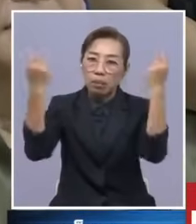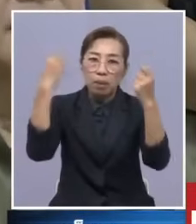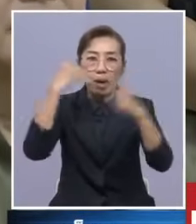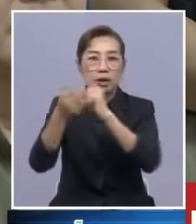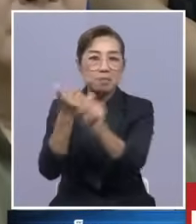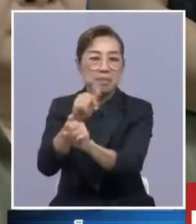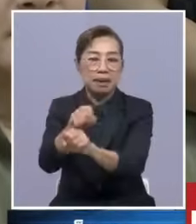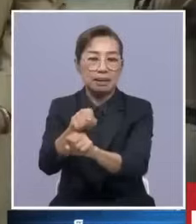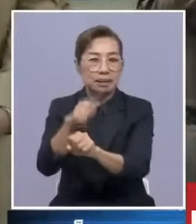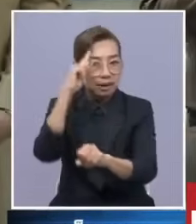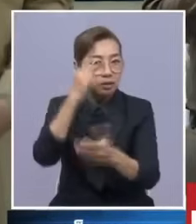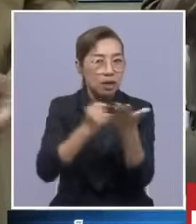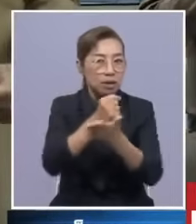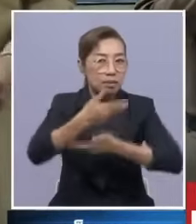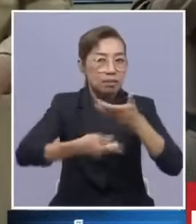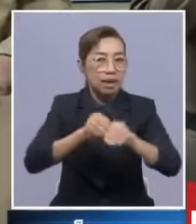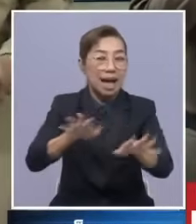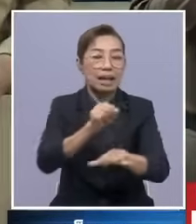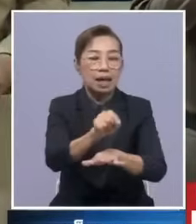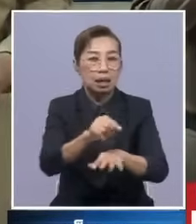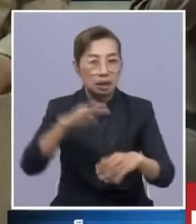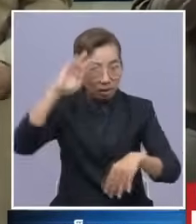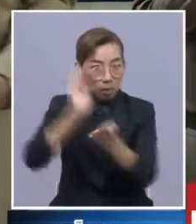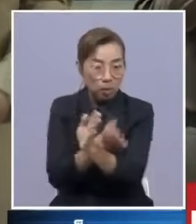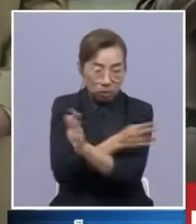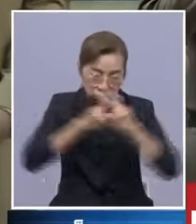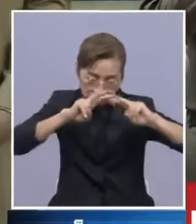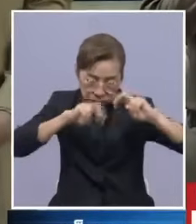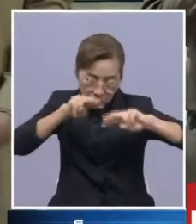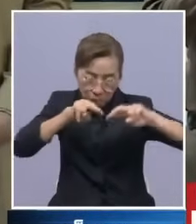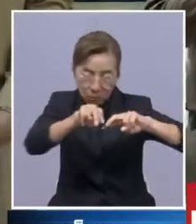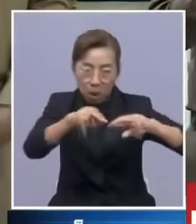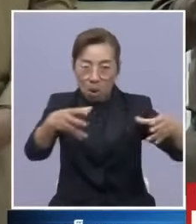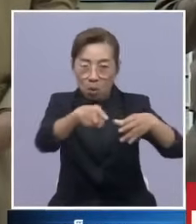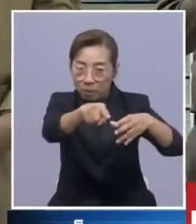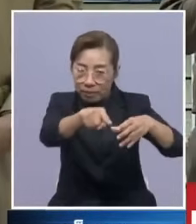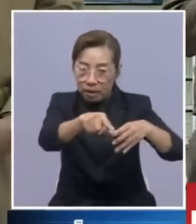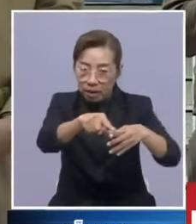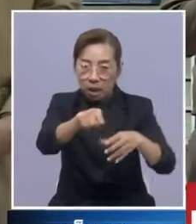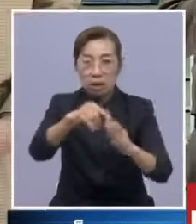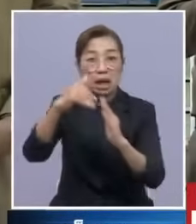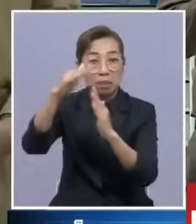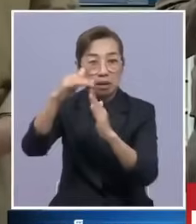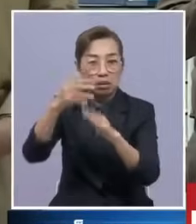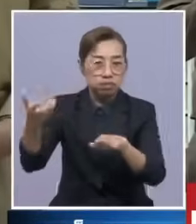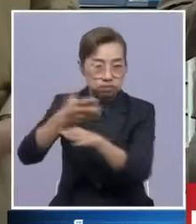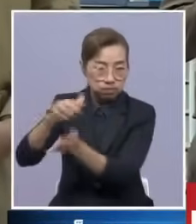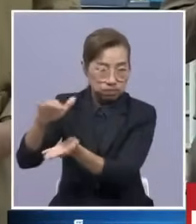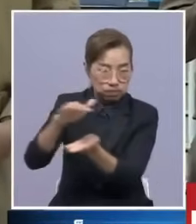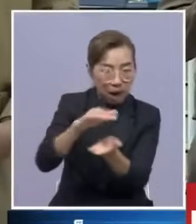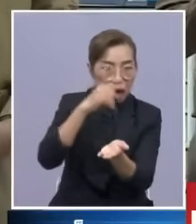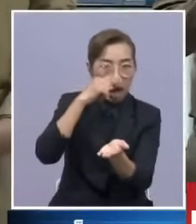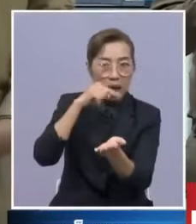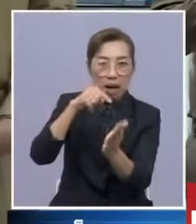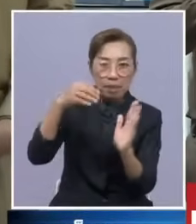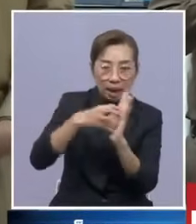งปีใหม่นี้นะคะซึ่งตำรวจปราบปรามยาเสพติดเนี่ยได้มีการติดตามพฤติกรรมเครือข่ายลำเลียงยาเสพติดจากภาคเหนือนี้ก็พบว่าจะใช้ลักษณะ